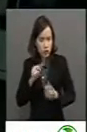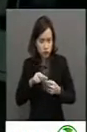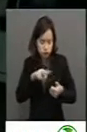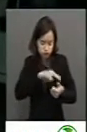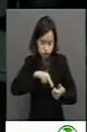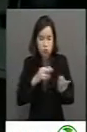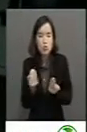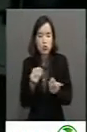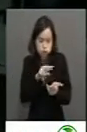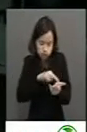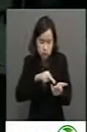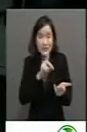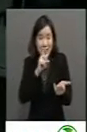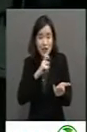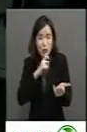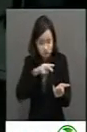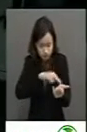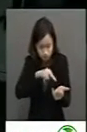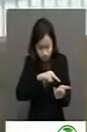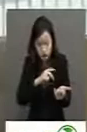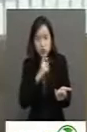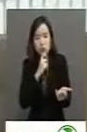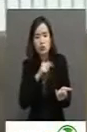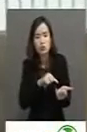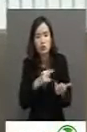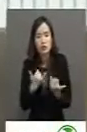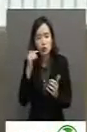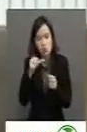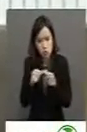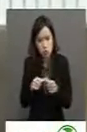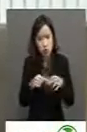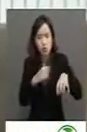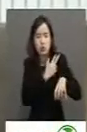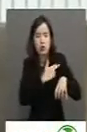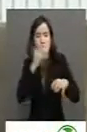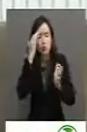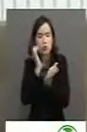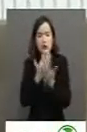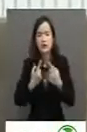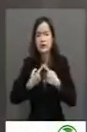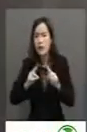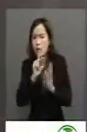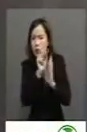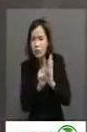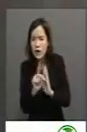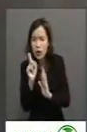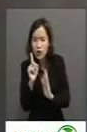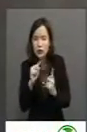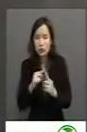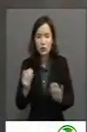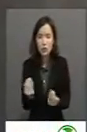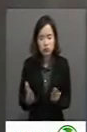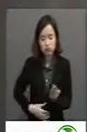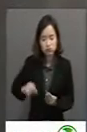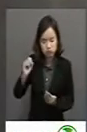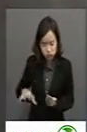ทารกตอนนี้ยังอยู่ที่สถาบันนิติเวชโรงพยาบาลตำรวจมันจะมีความแตกต่างของกฎหมายกรณีที่เกี่ยวข้องกับเรื่องของการทำแท้งเอ